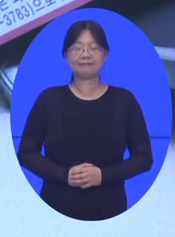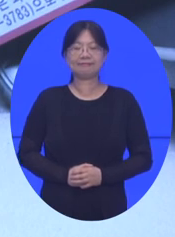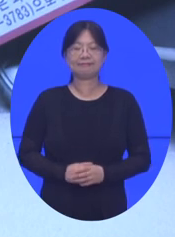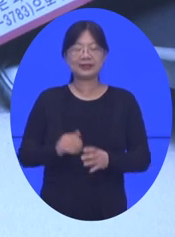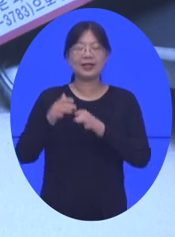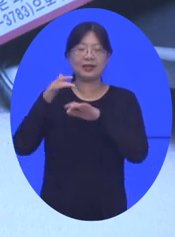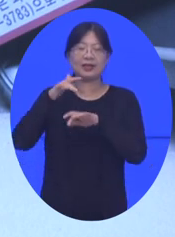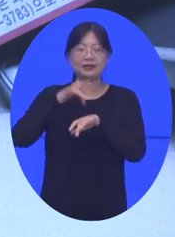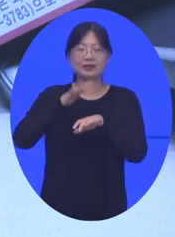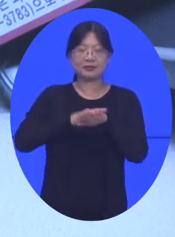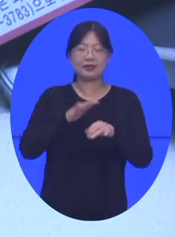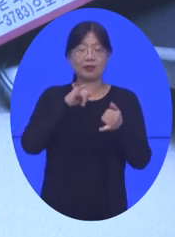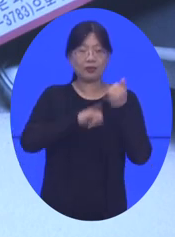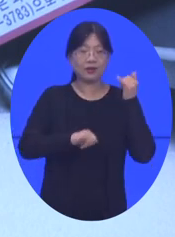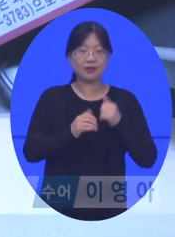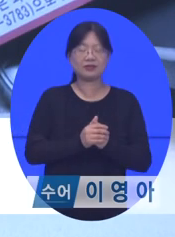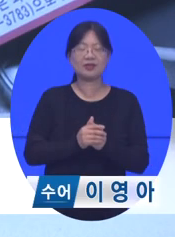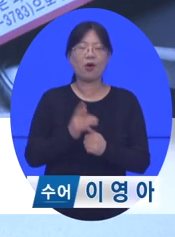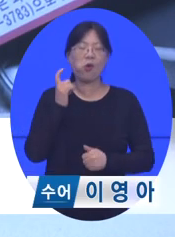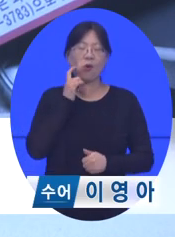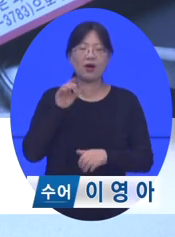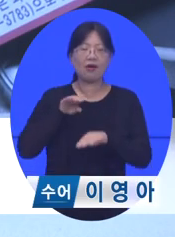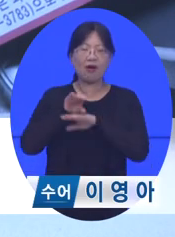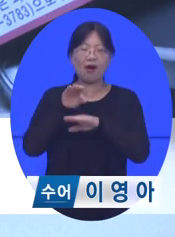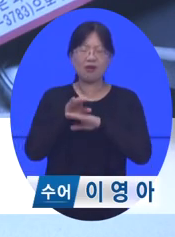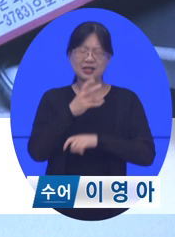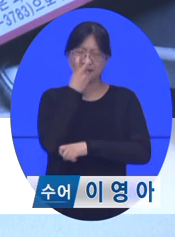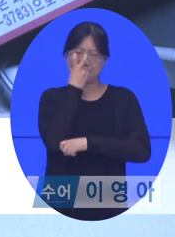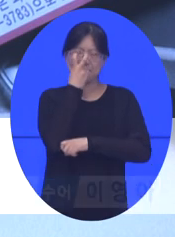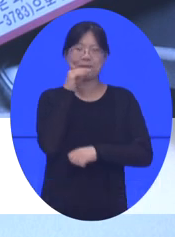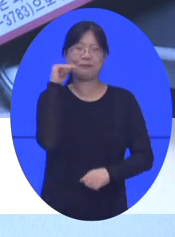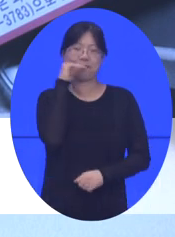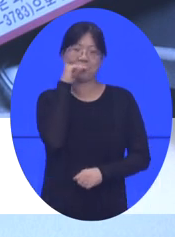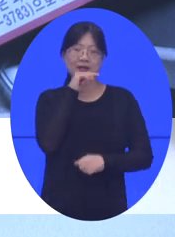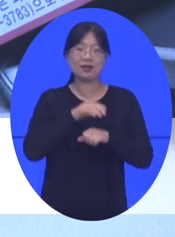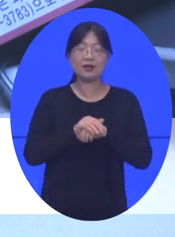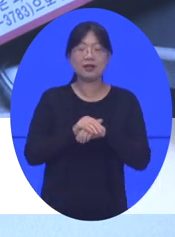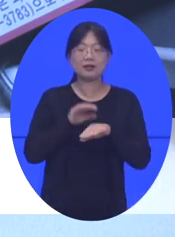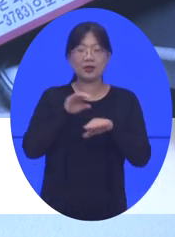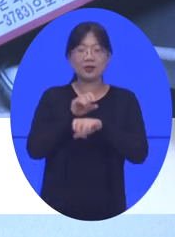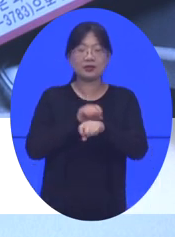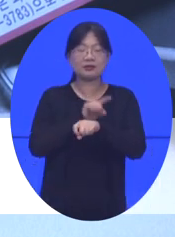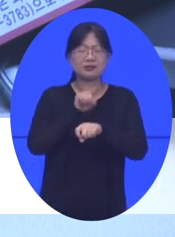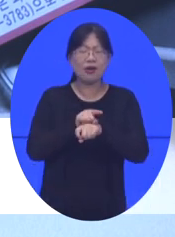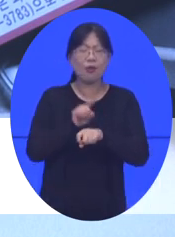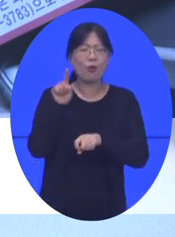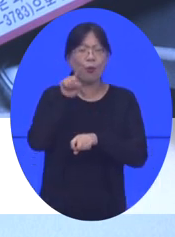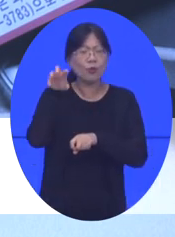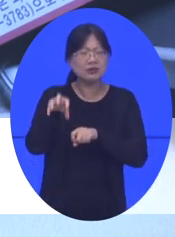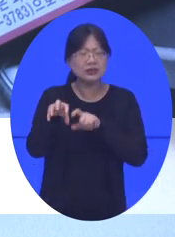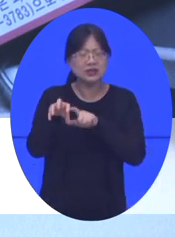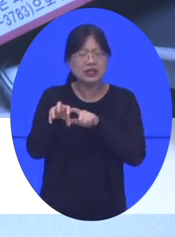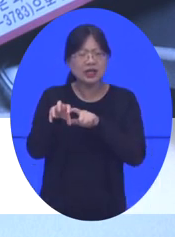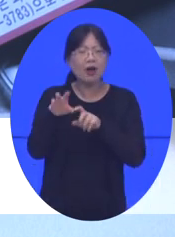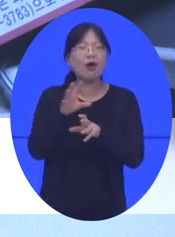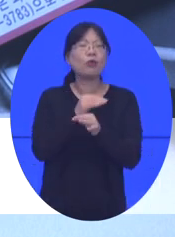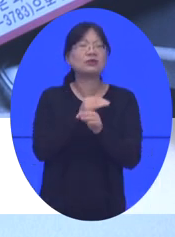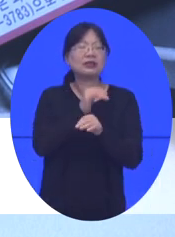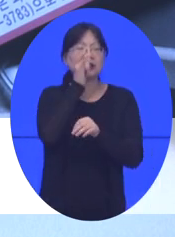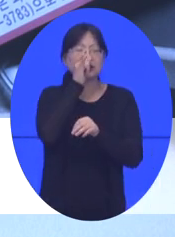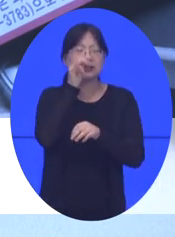상습적인 체납으로 속을 썩이는 대포차. 단속도 만만치 않습니다. 자동차 특성상 언제 어디에 있는지 예측이